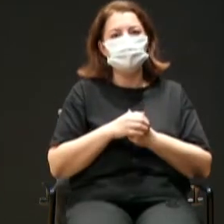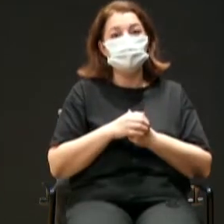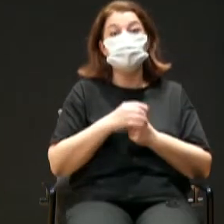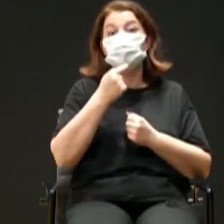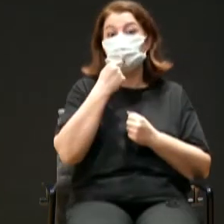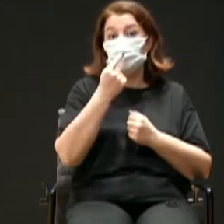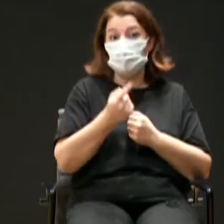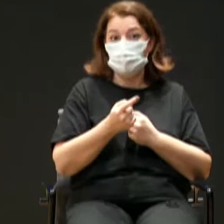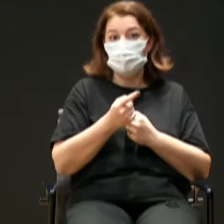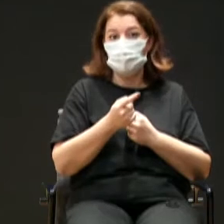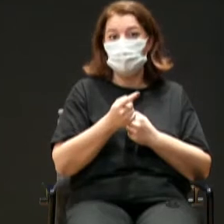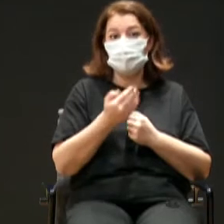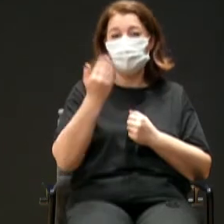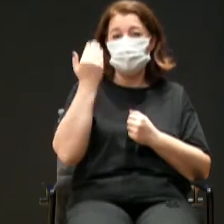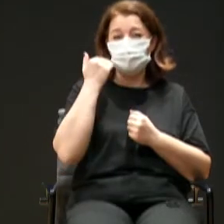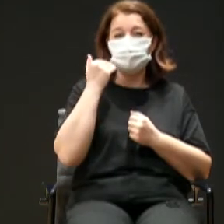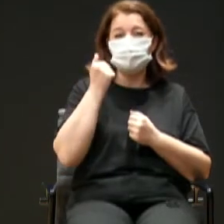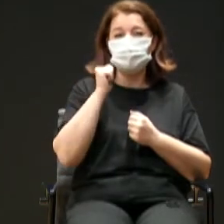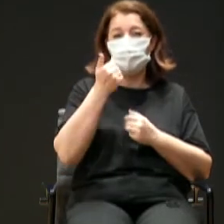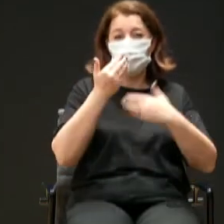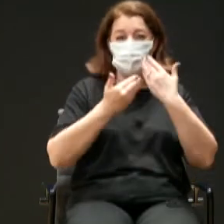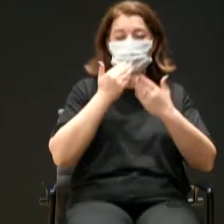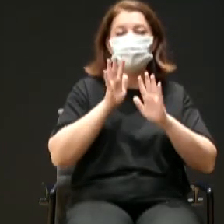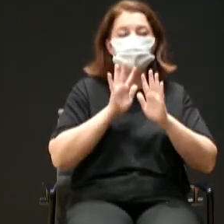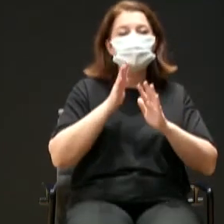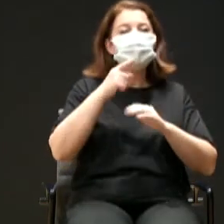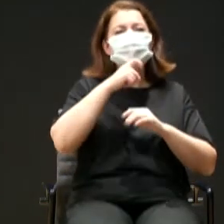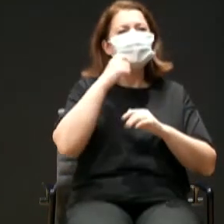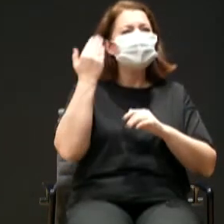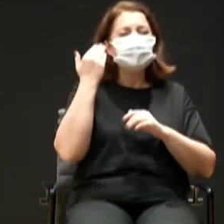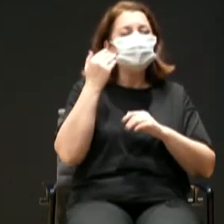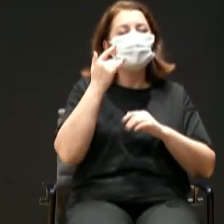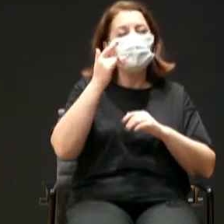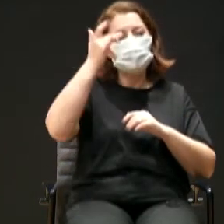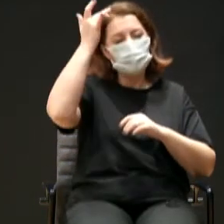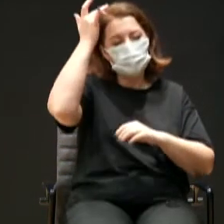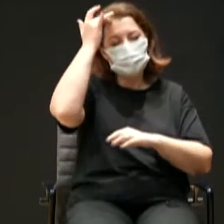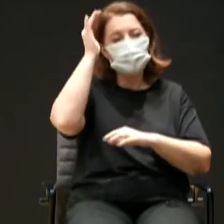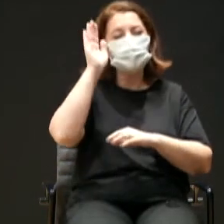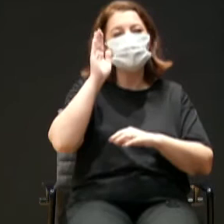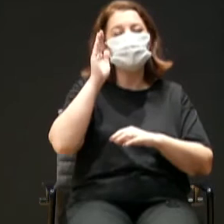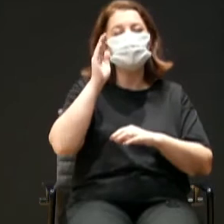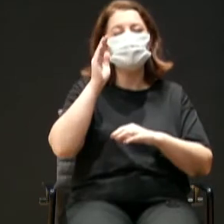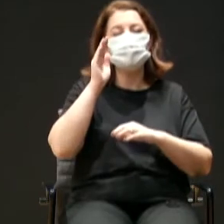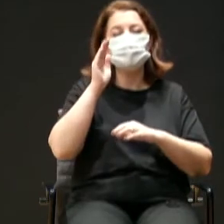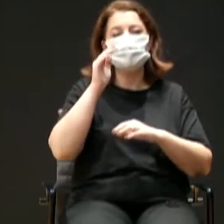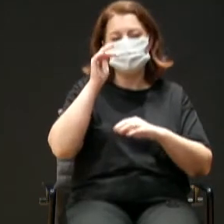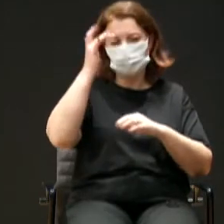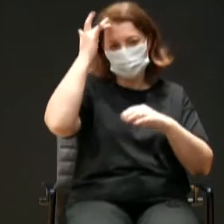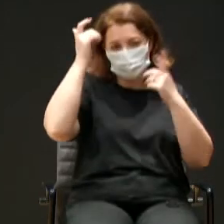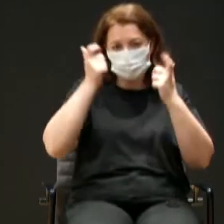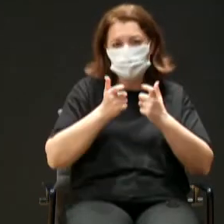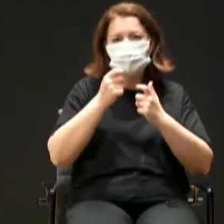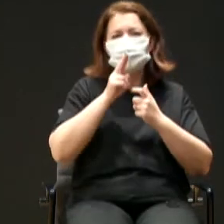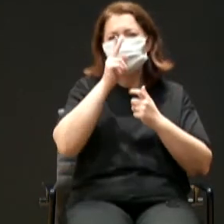Diyorlar ki geçmişten bahsediyorsunuz. Ya geçmiş değil işte. Beylikdüzü 7 yıl, 8 yılda getirdiğimiz